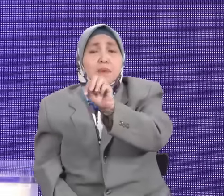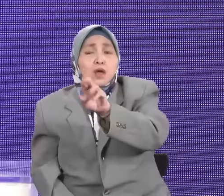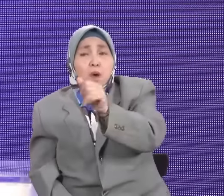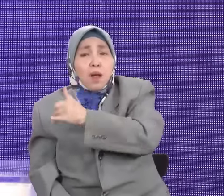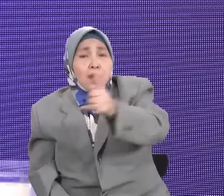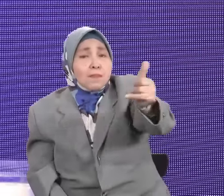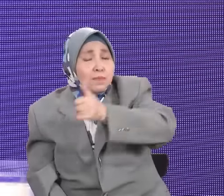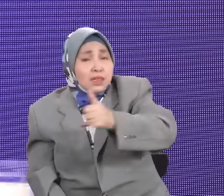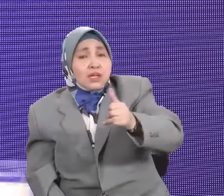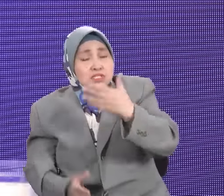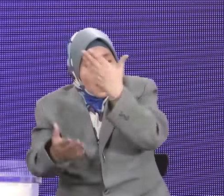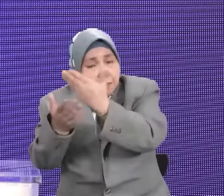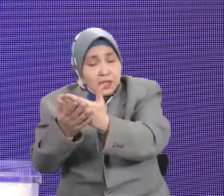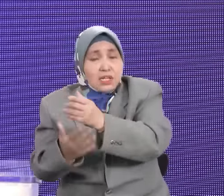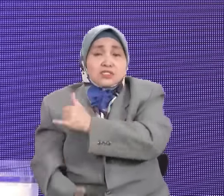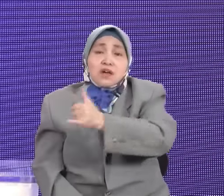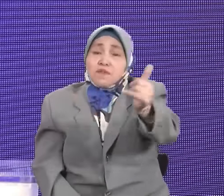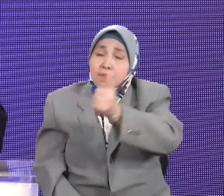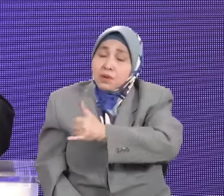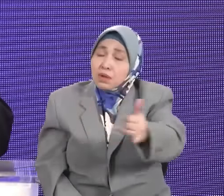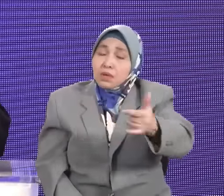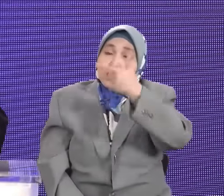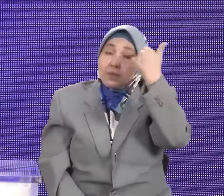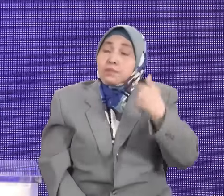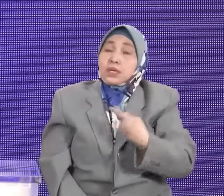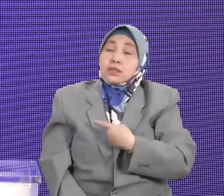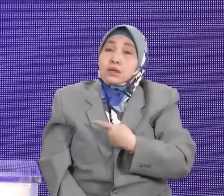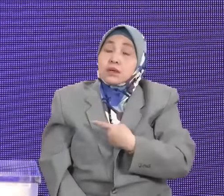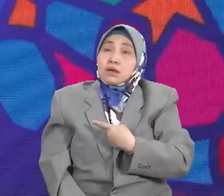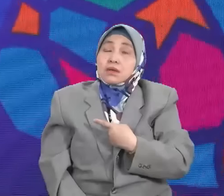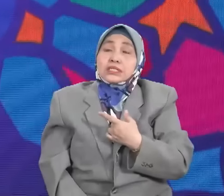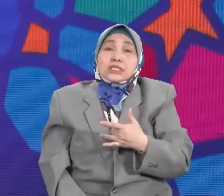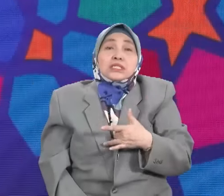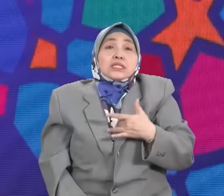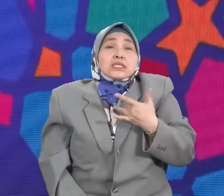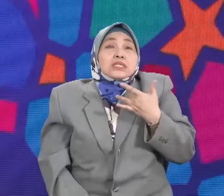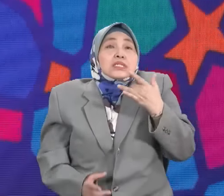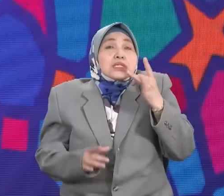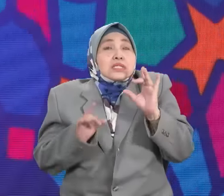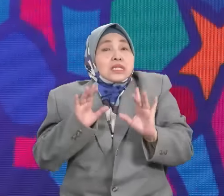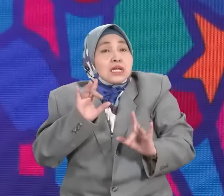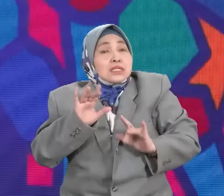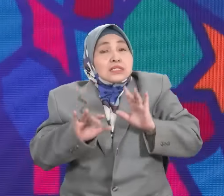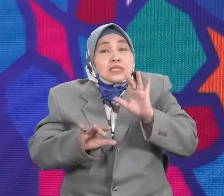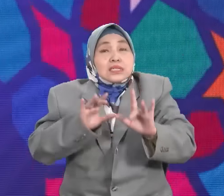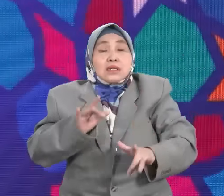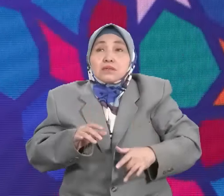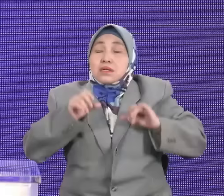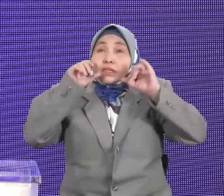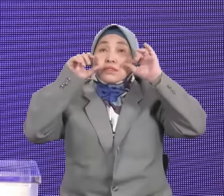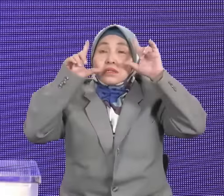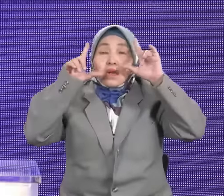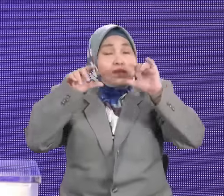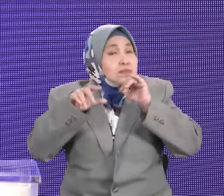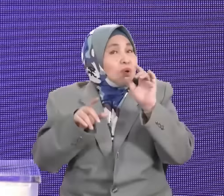kita sampai ke sofa awal Marwah itu ia menyebabkan kita teruji perasaan kita ya kita akan makin tersedak ia